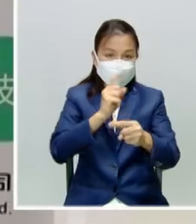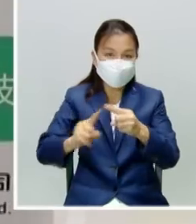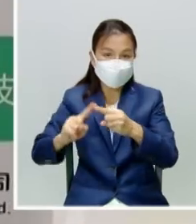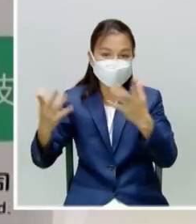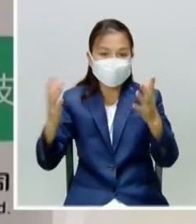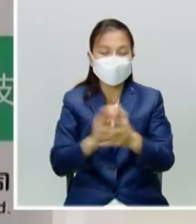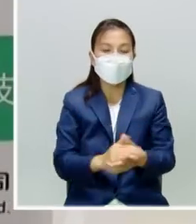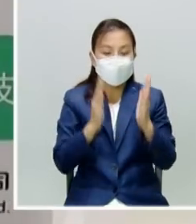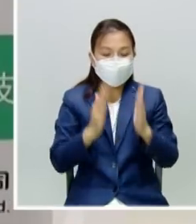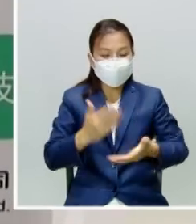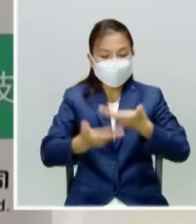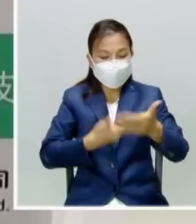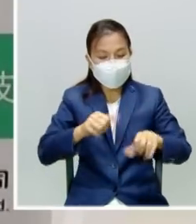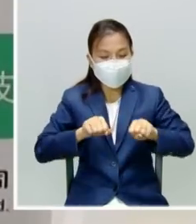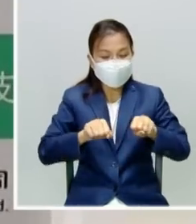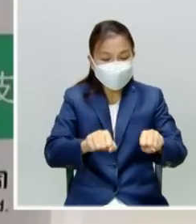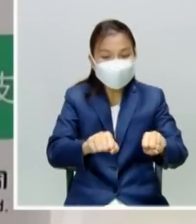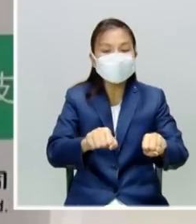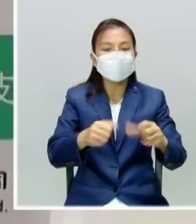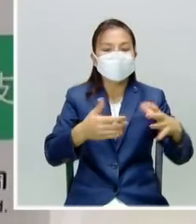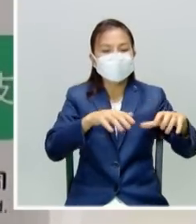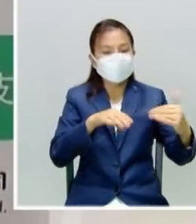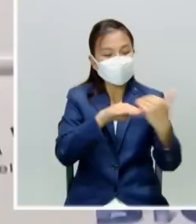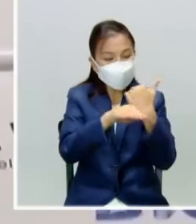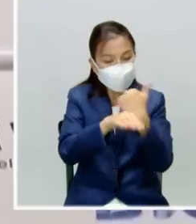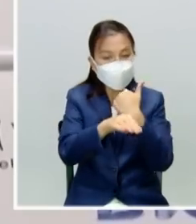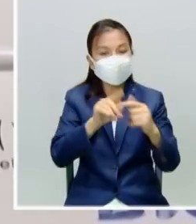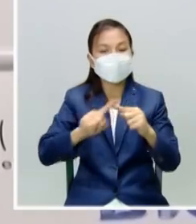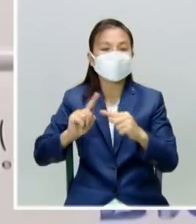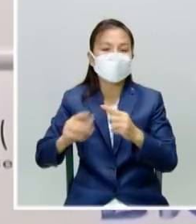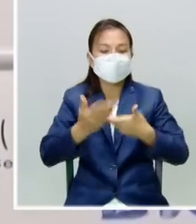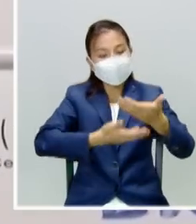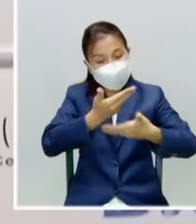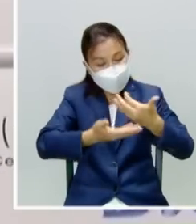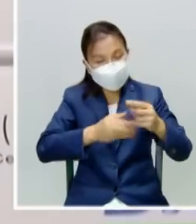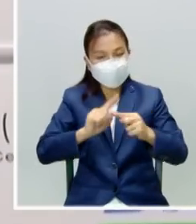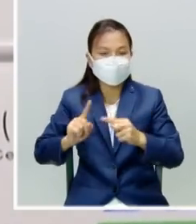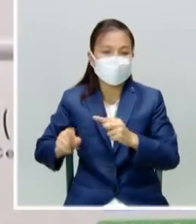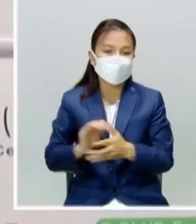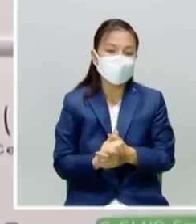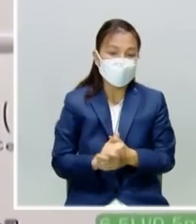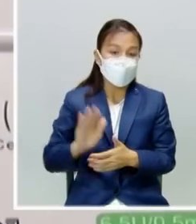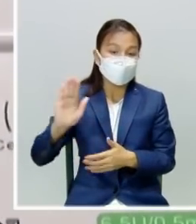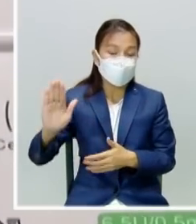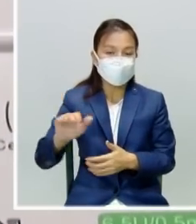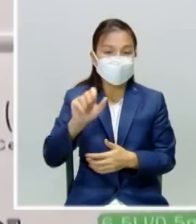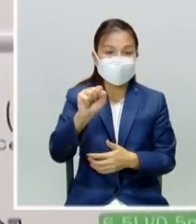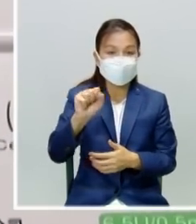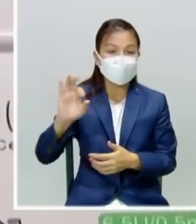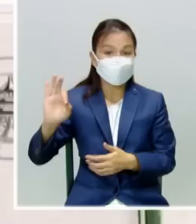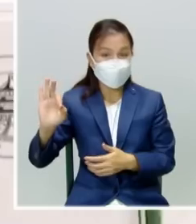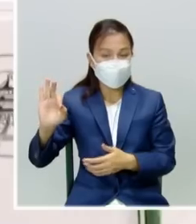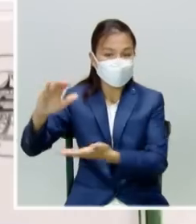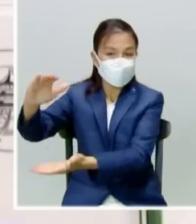ระบนทางเท้าหรือในพื้นที่ตลาดด้วยนะคะเบื้องต้นประเมินเอาไว้ว่าวัคซีนทางเลือกซิโนฟาร์มจะนำเข้ามาล็อต